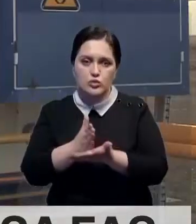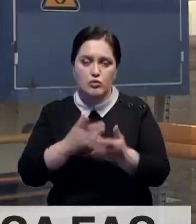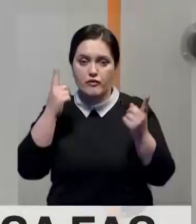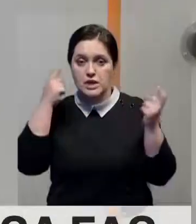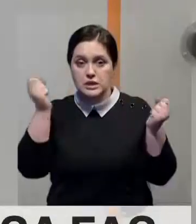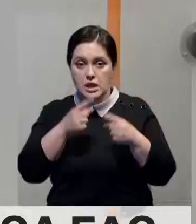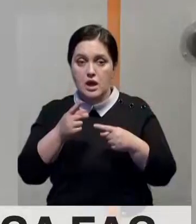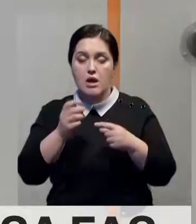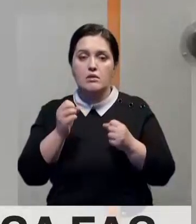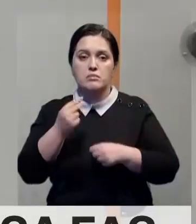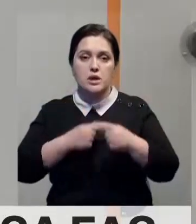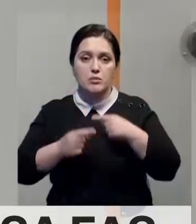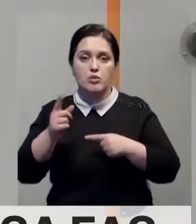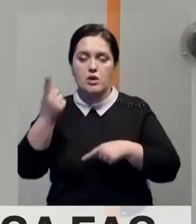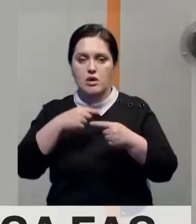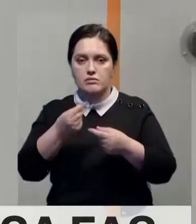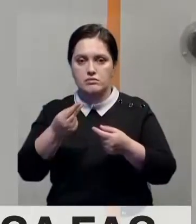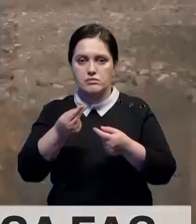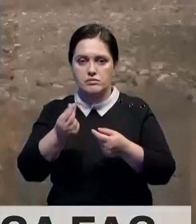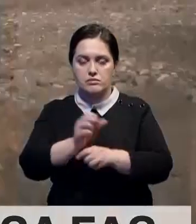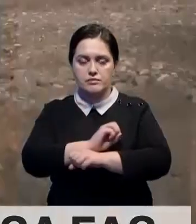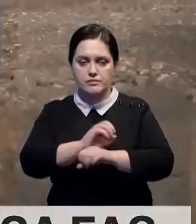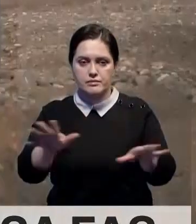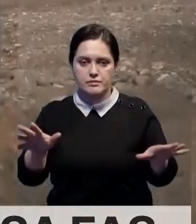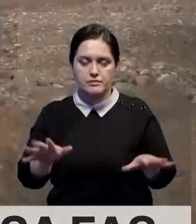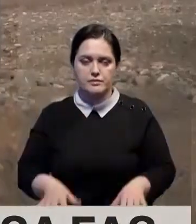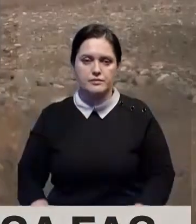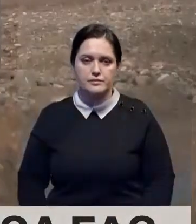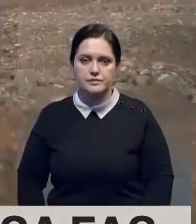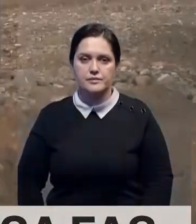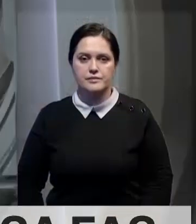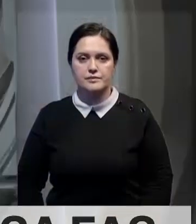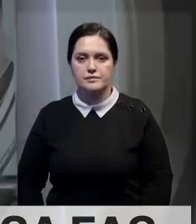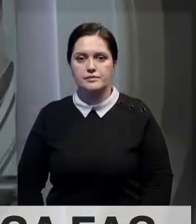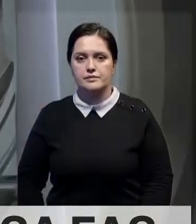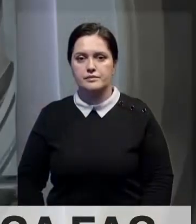службы выясняют, как предприниматели будут возвращать потребителям деньги.